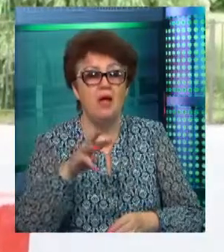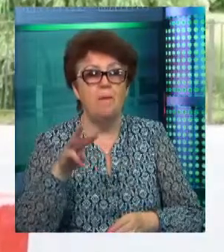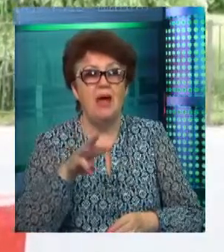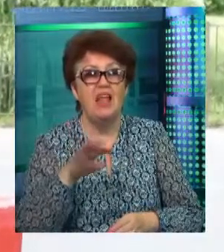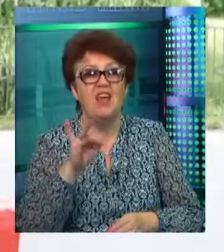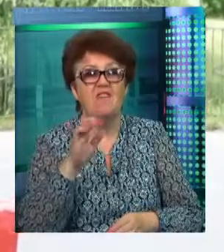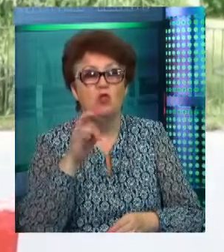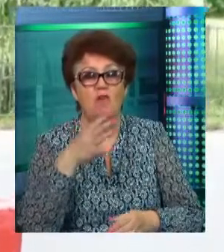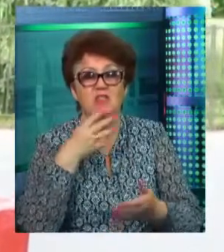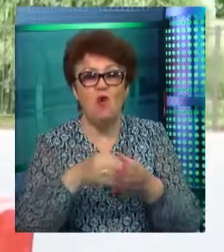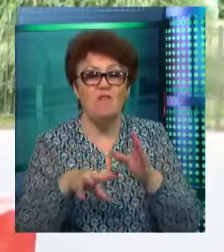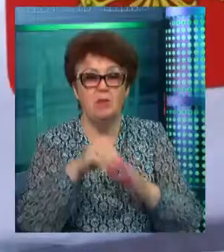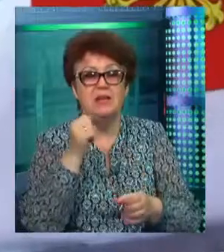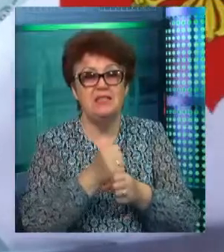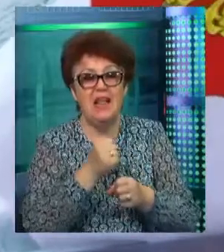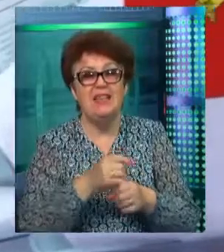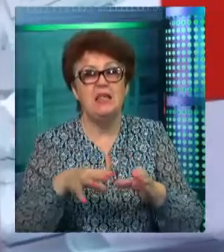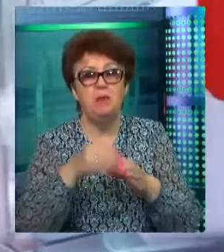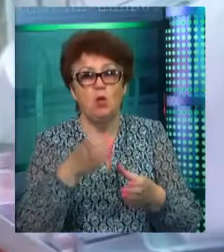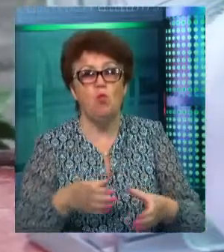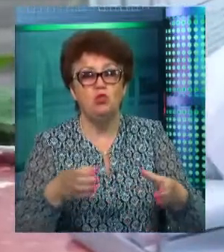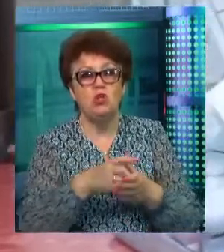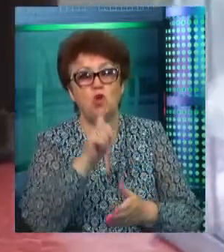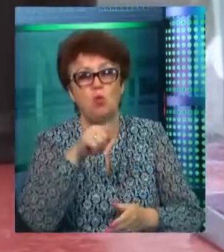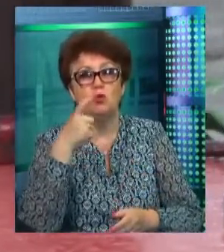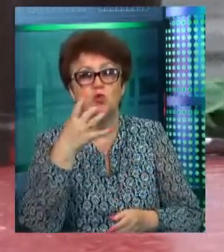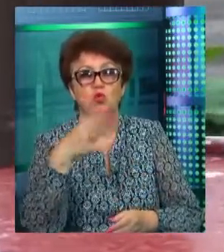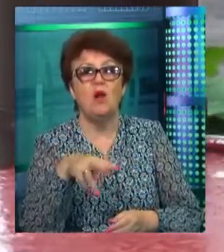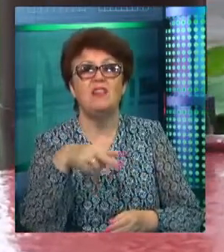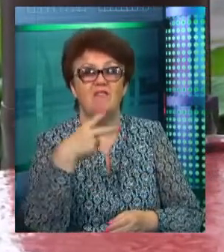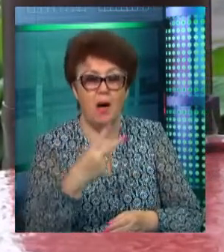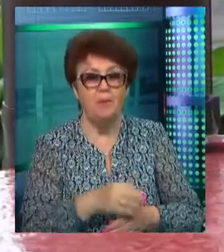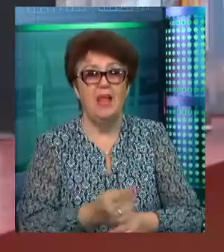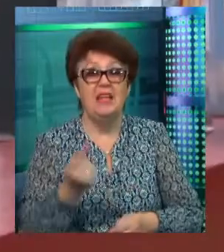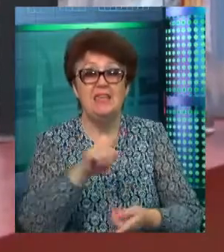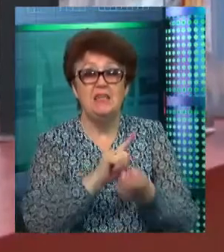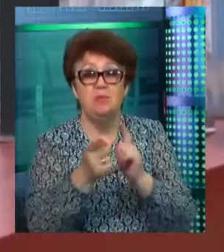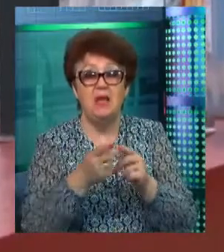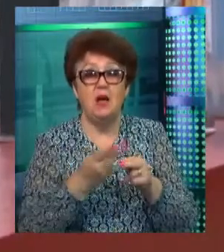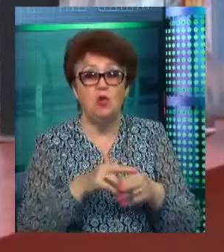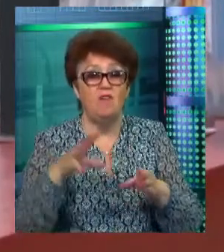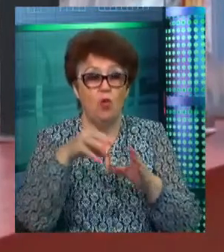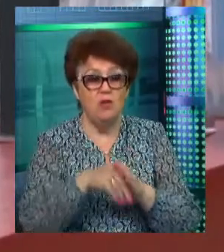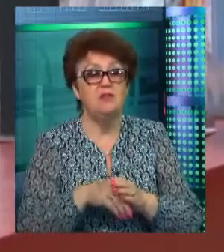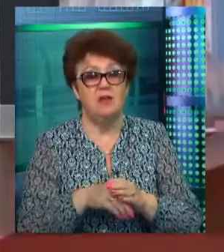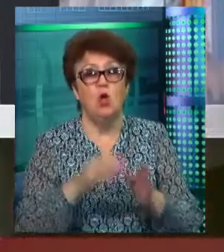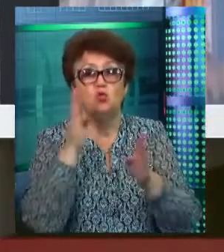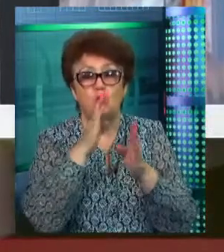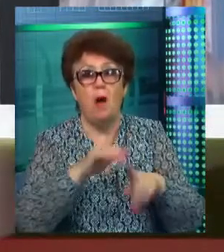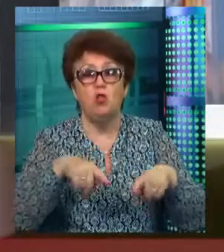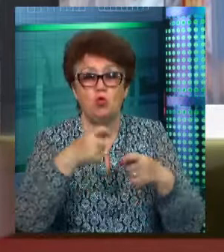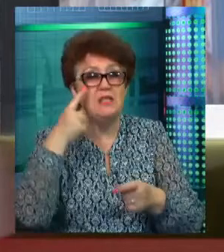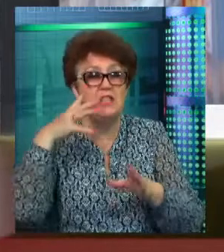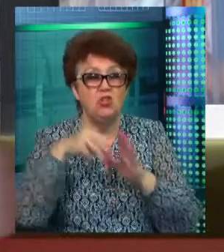иванов свой выбор он сделал на избирательном участке номер 142 те изменения которые вносятся они судьбоносное значение имеют